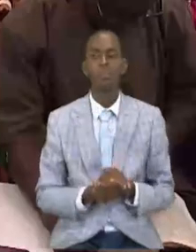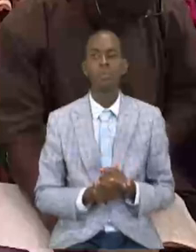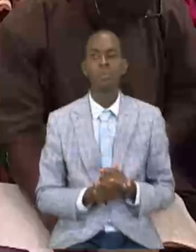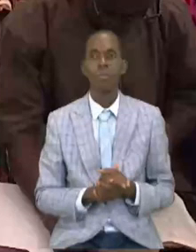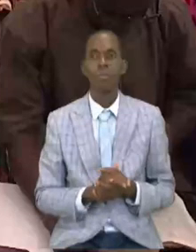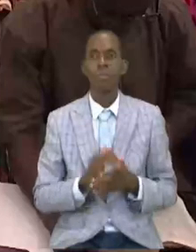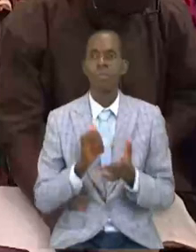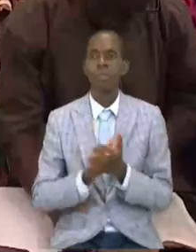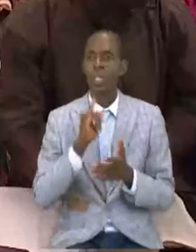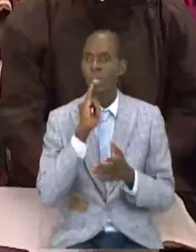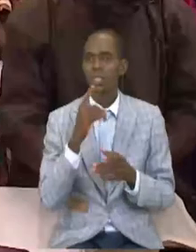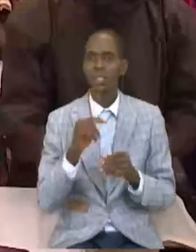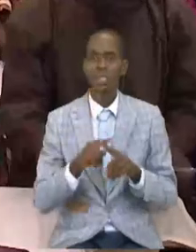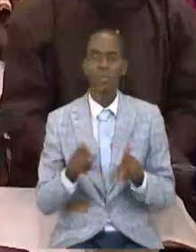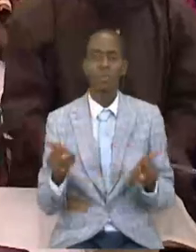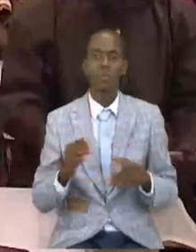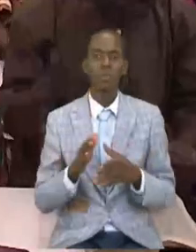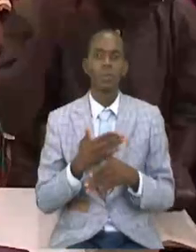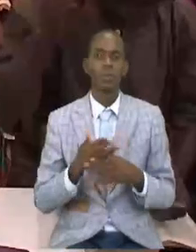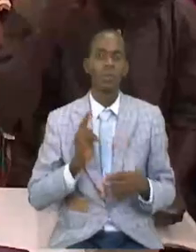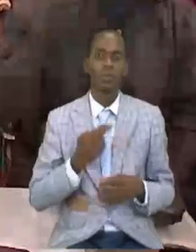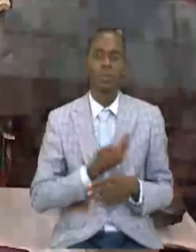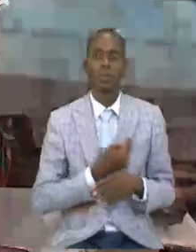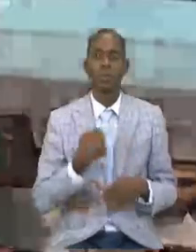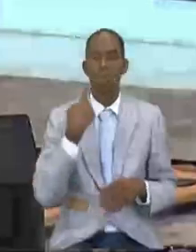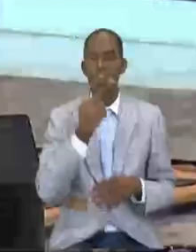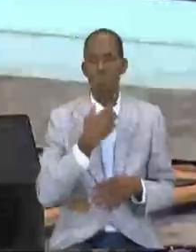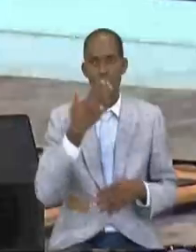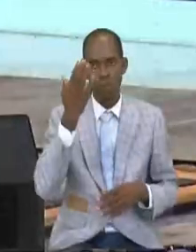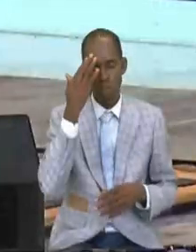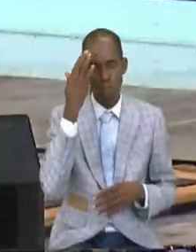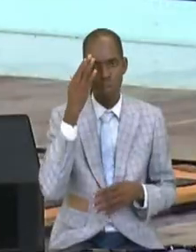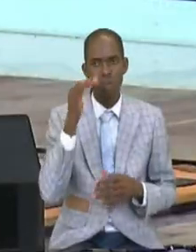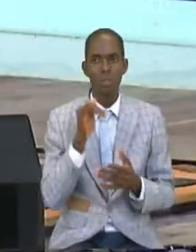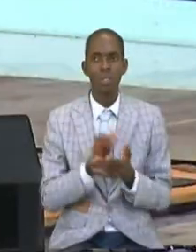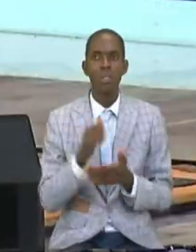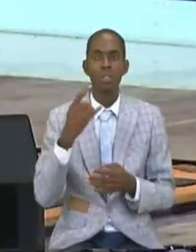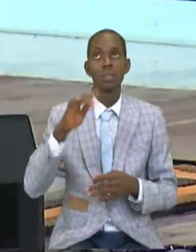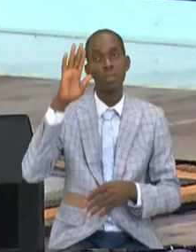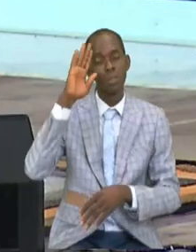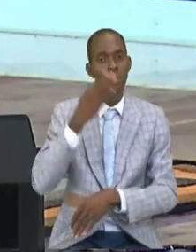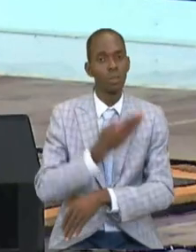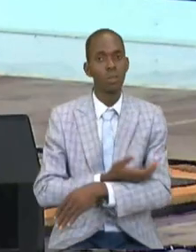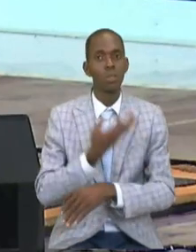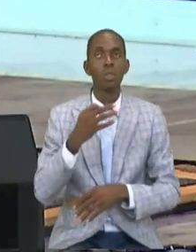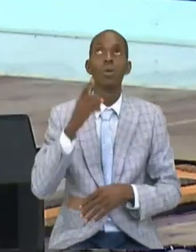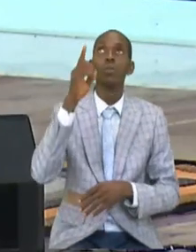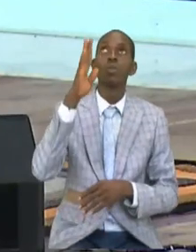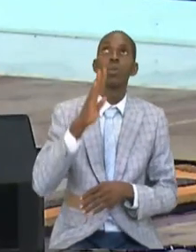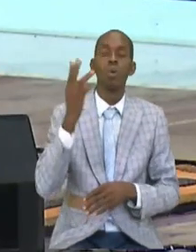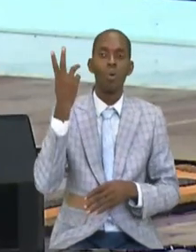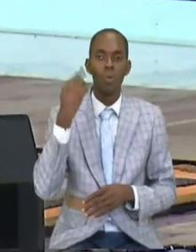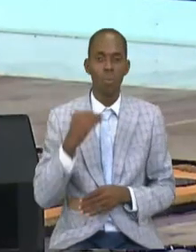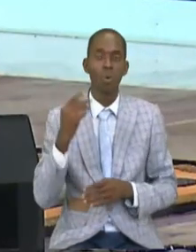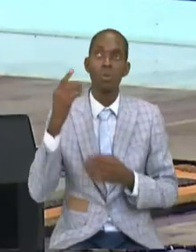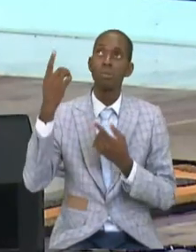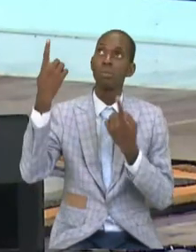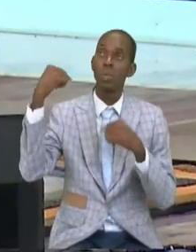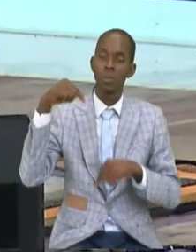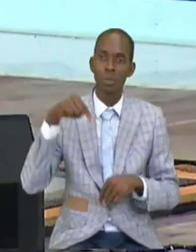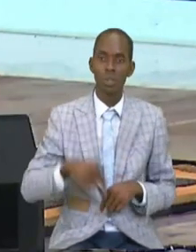Jésus-Christ. C'est la différence entre nous qui reconnaissons que le Fils de l'homme, le Fils de